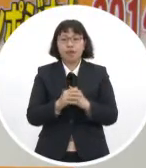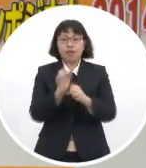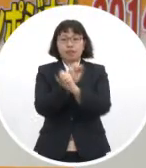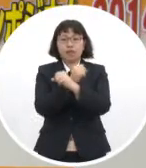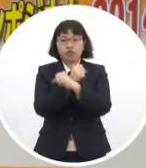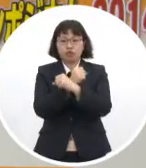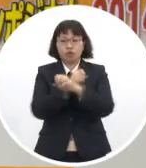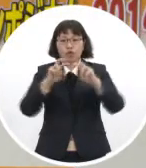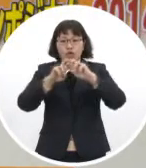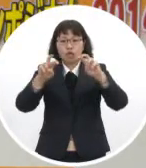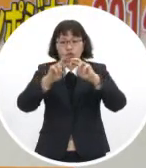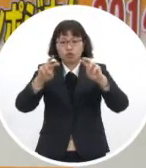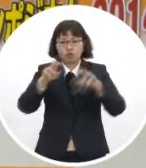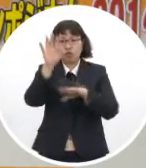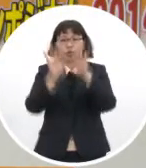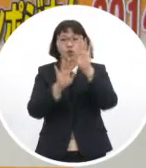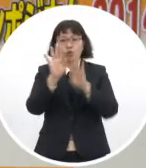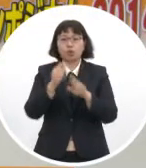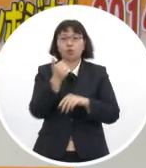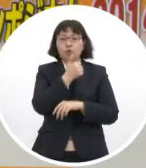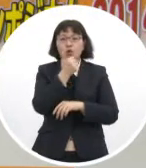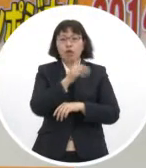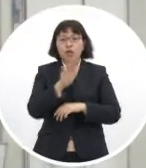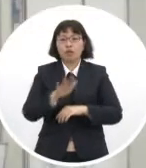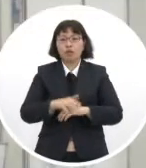開発の状況を紹介したんだよ。